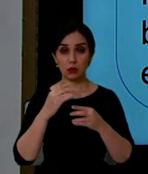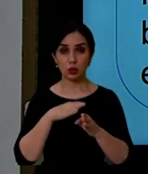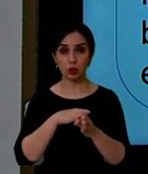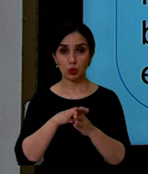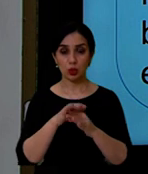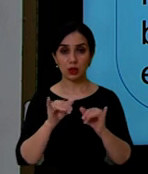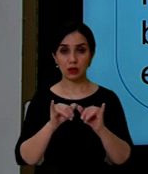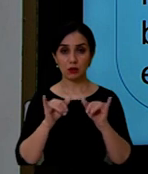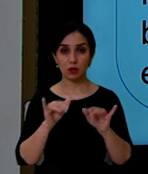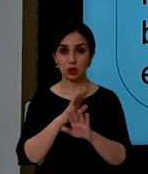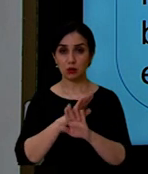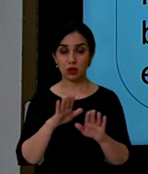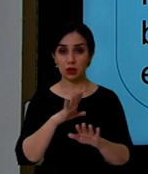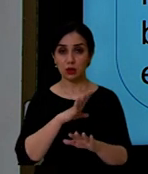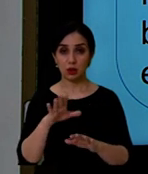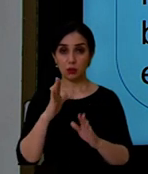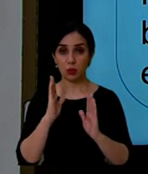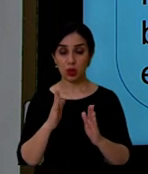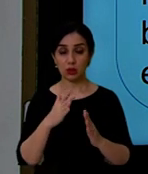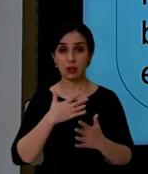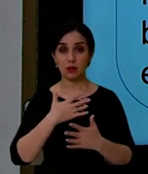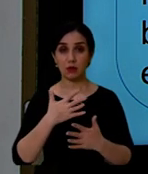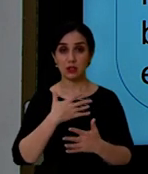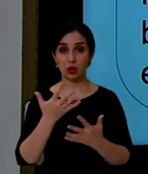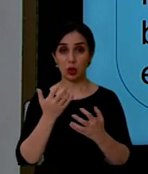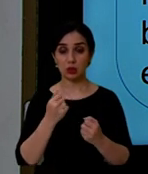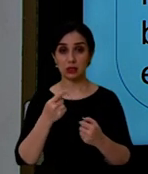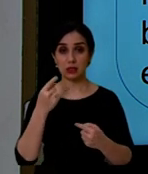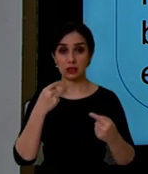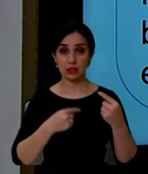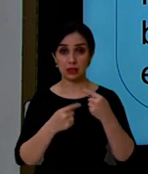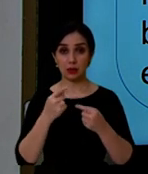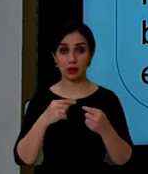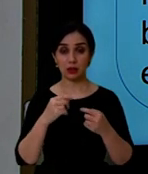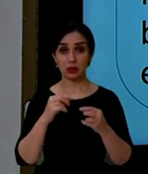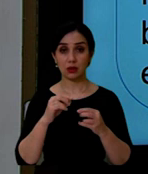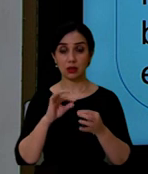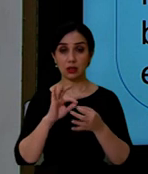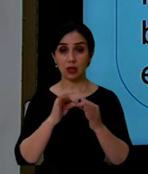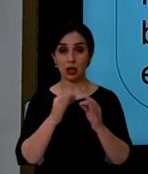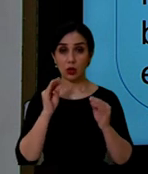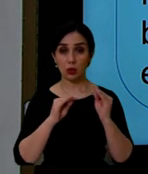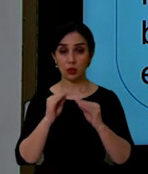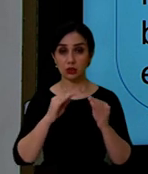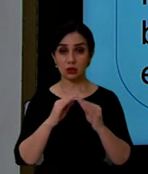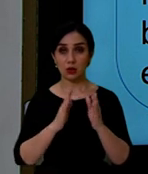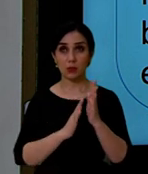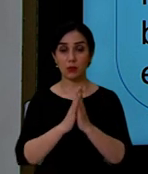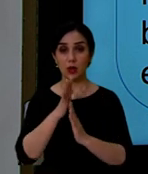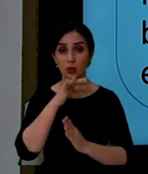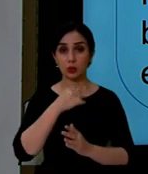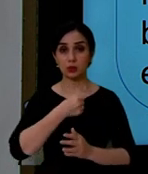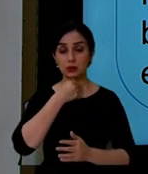to'liq rivojlanmagan bo'ladi. Nafas olish sistemasining takomillashuvi balog'at